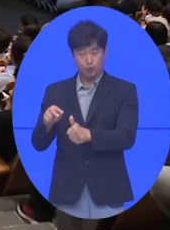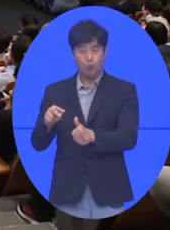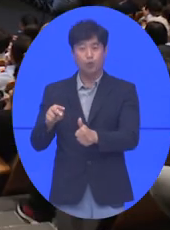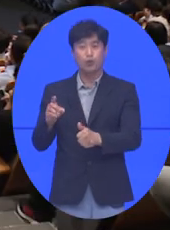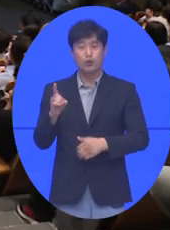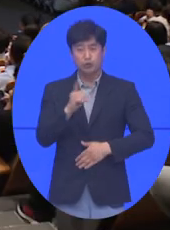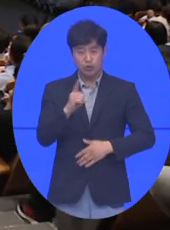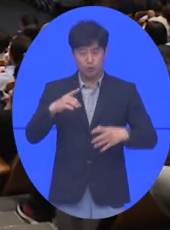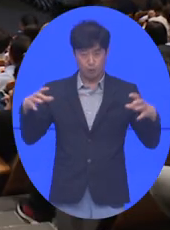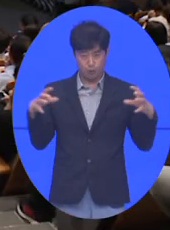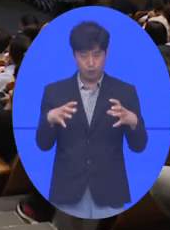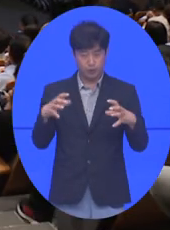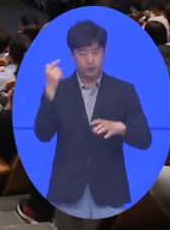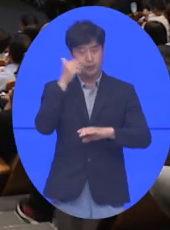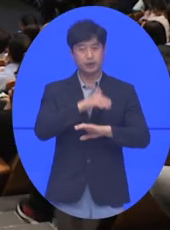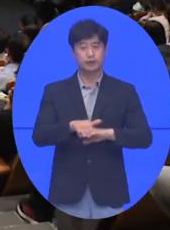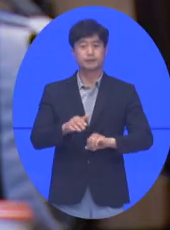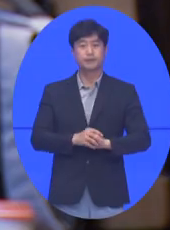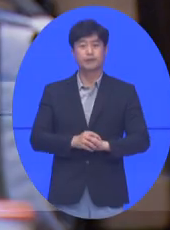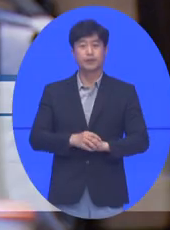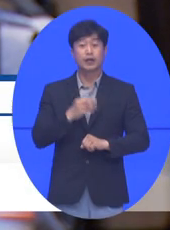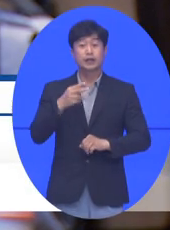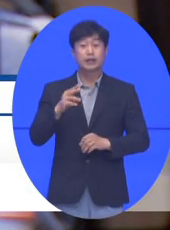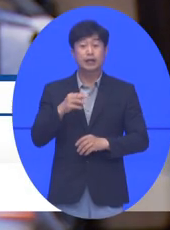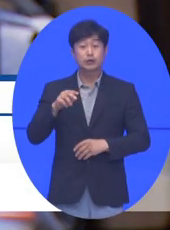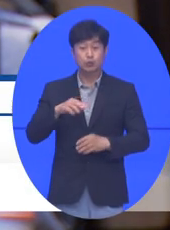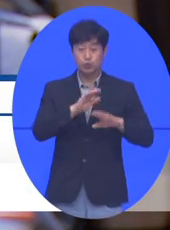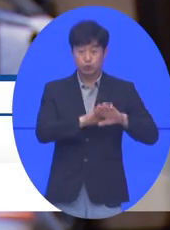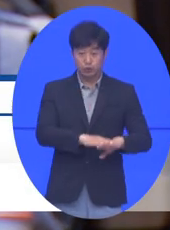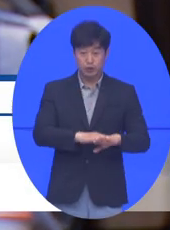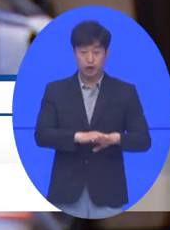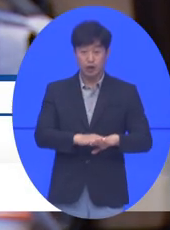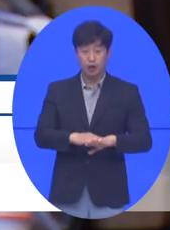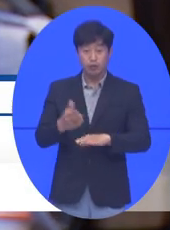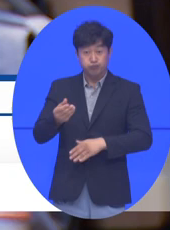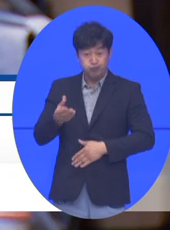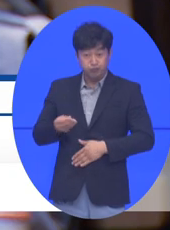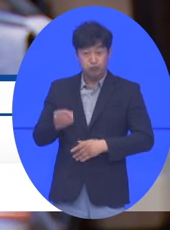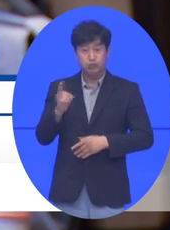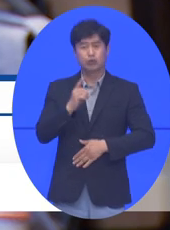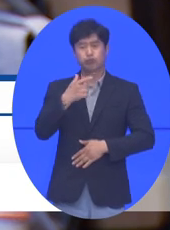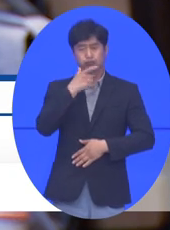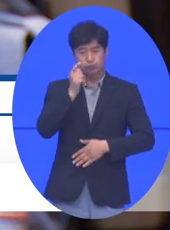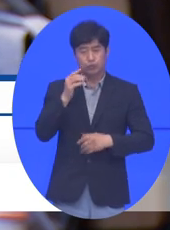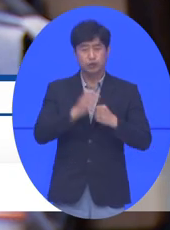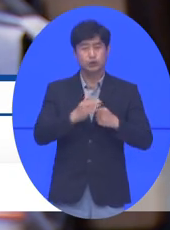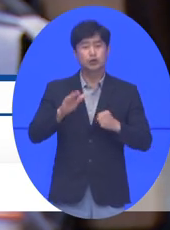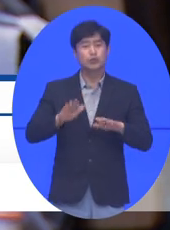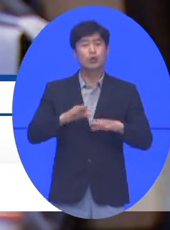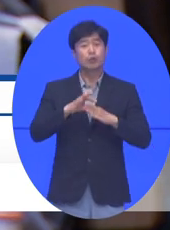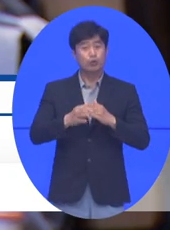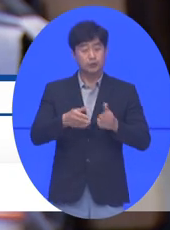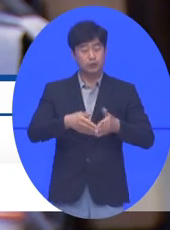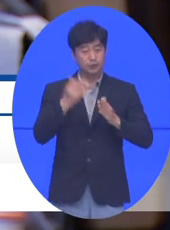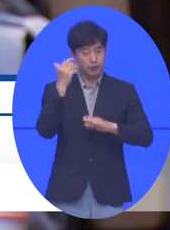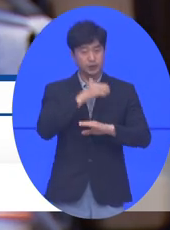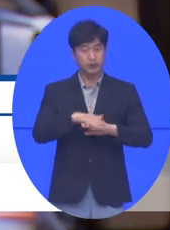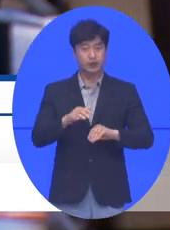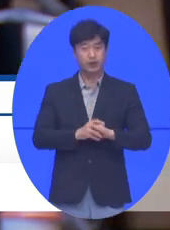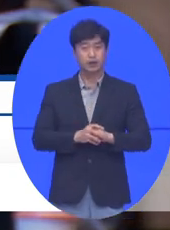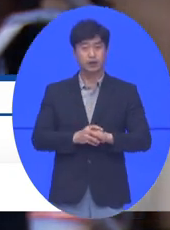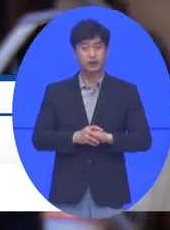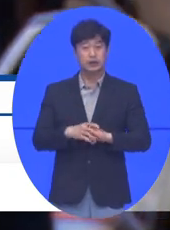데이터들을 최대한 확보할 계획입니다 탄소 저장이라든지 흡수와 관련된 데이터들이 부족하기 때문에 이번 플랫폼에서 구축할 예정이고요